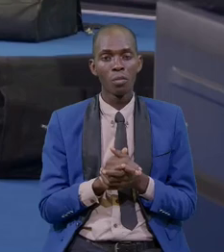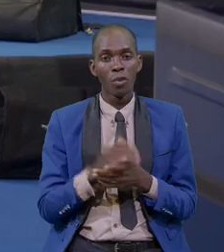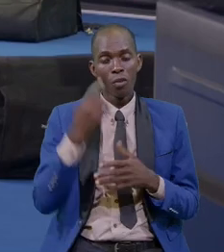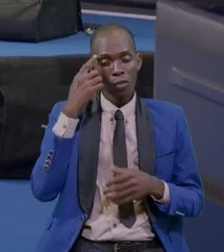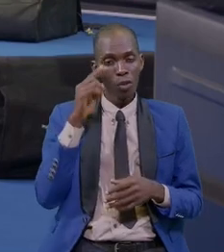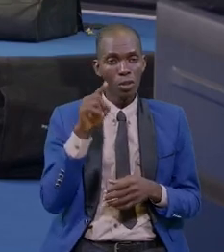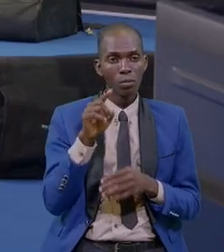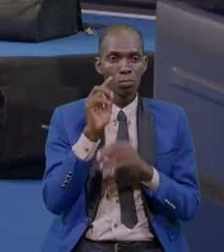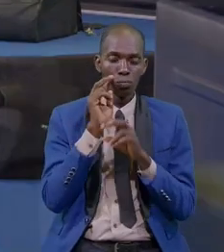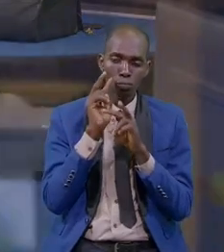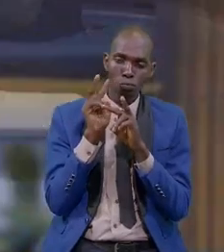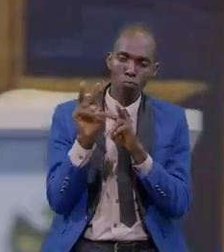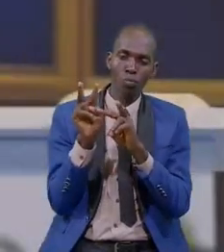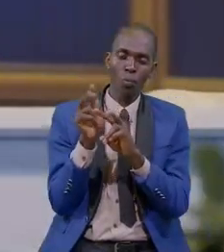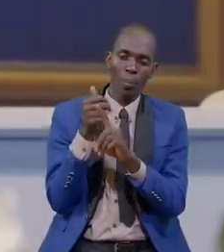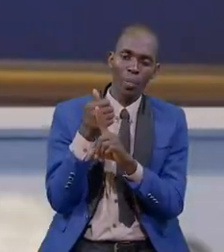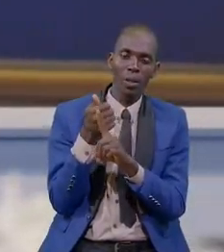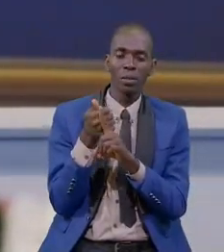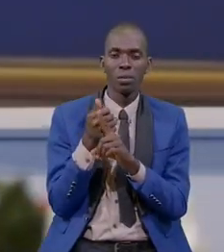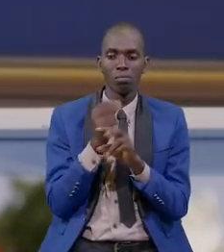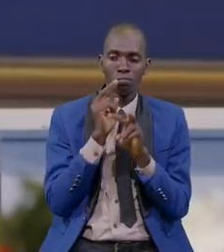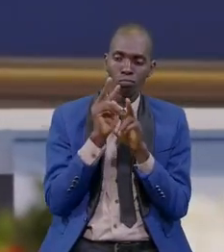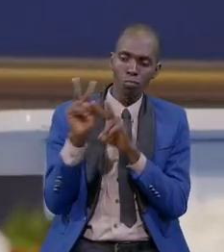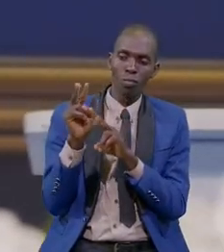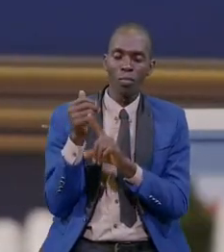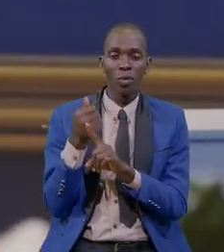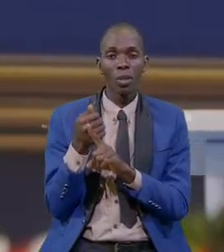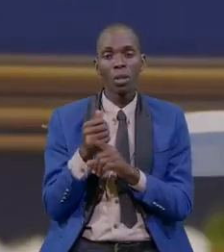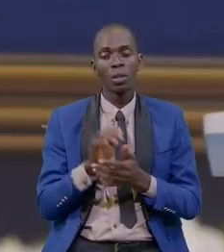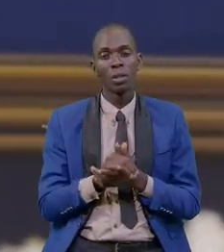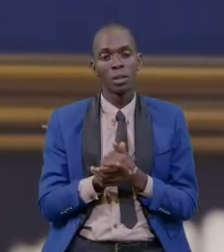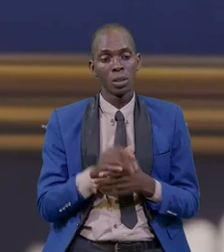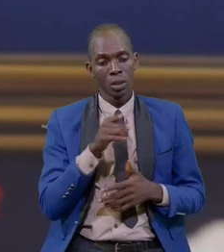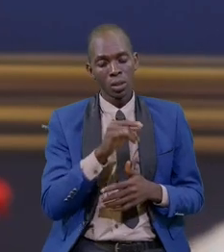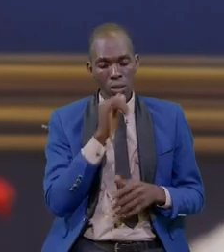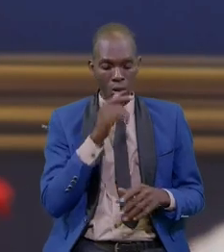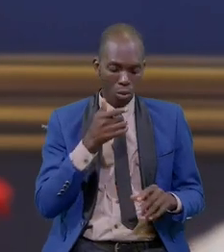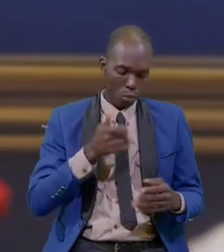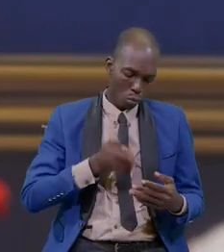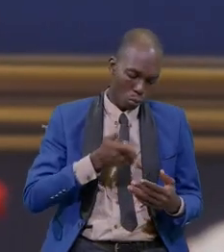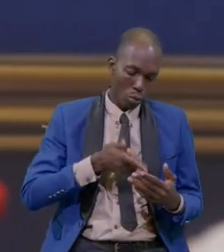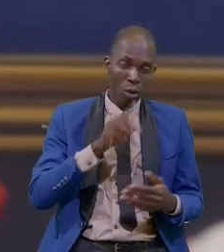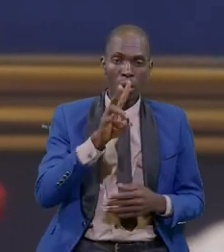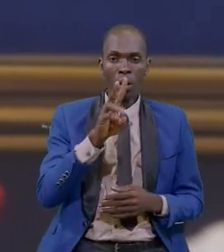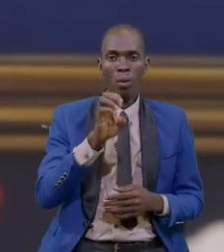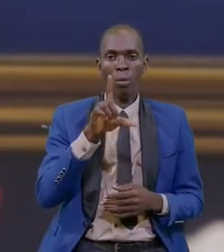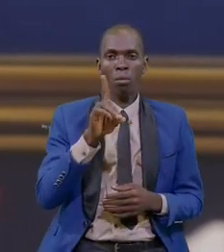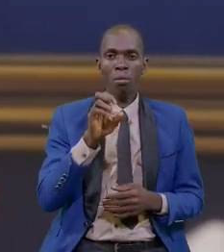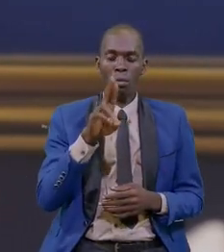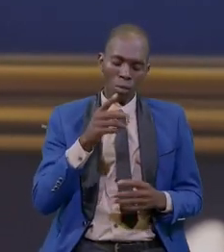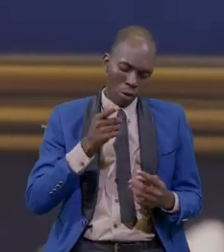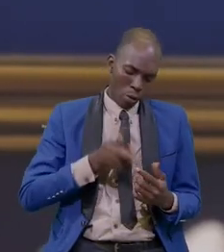s'en va. Il s'est regardé. Et il est un soudeur. Il n'est pas mis de souder